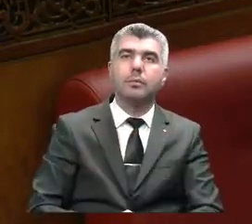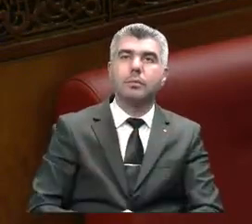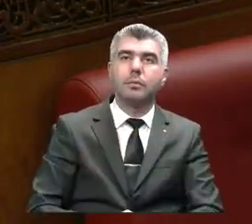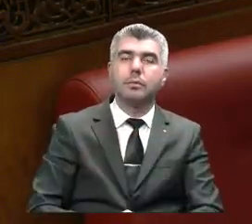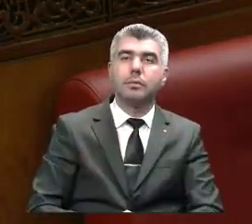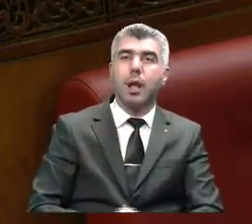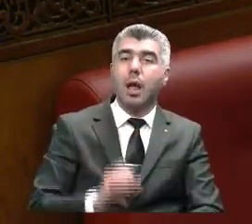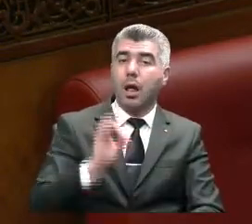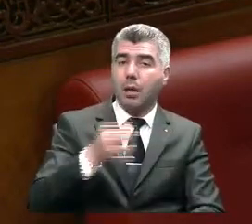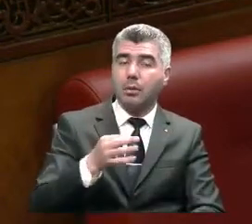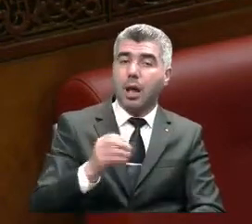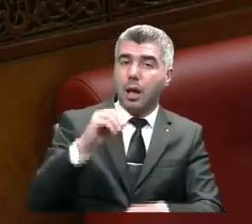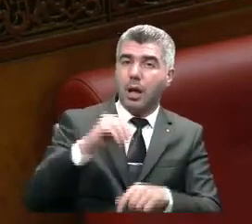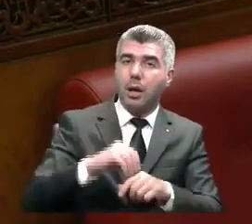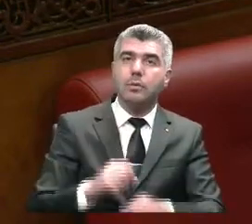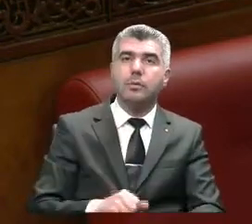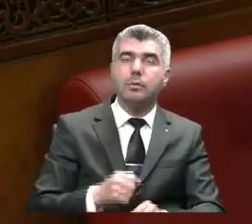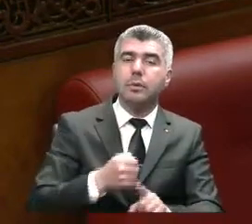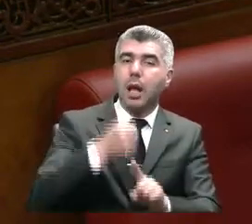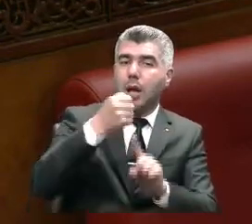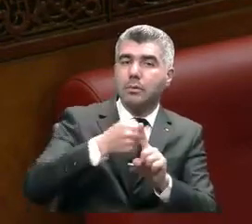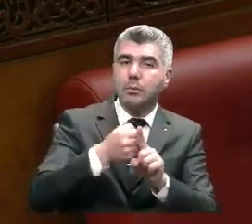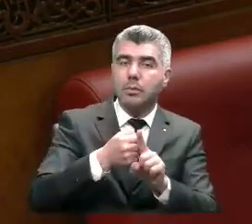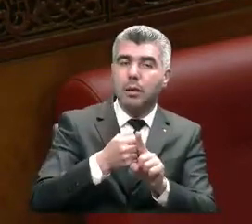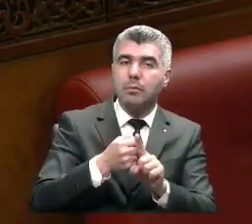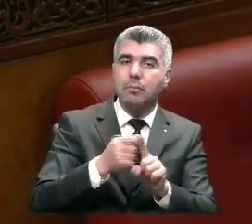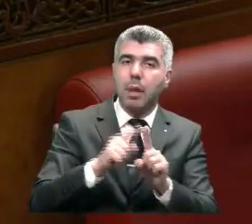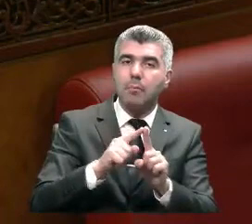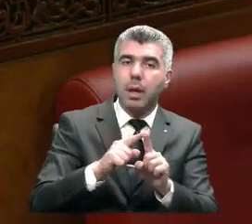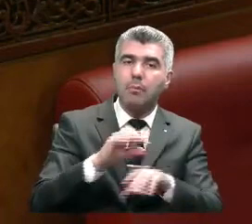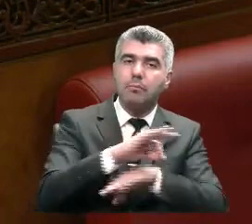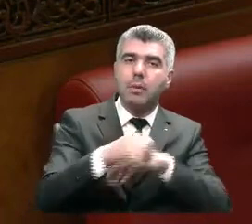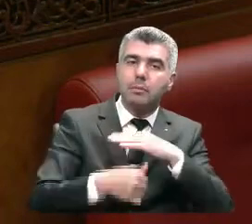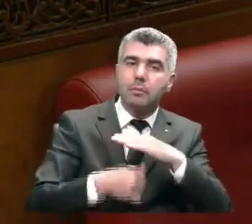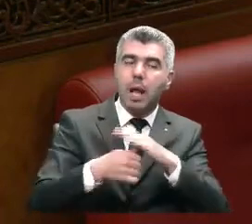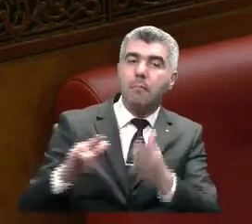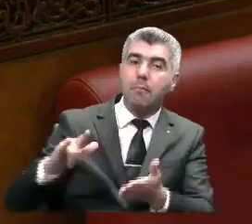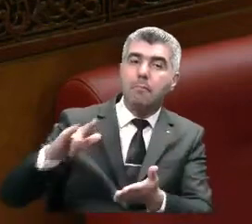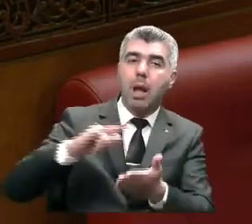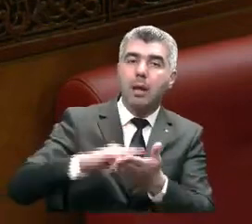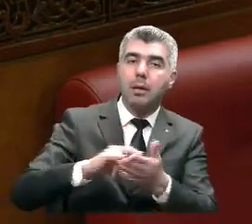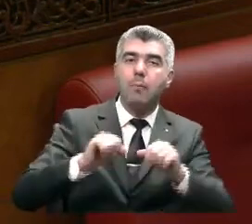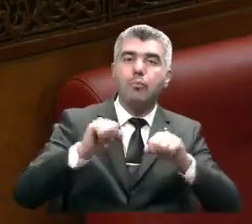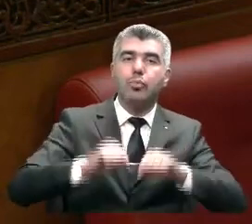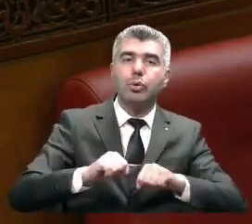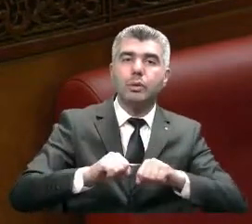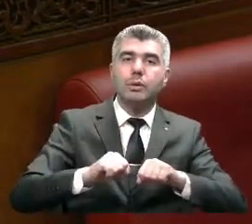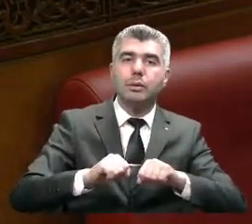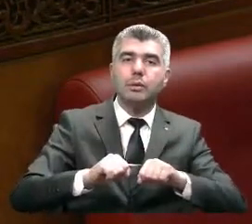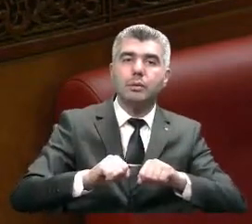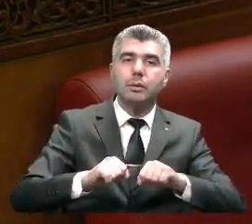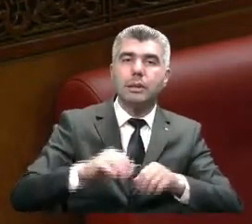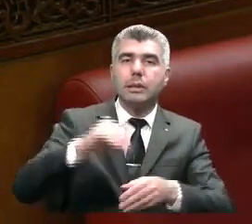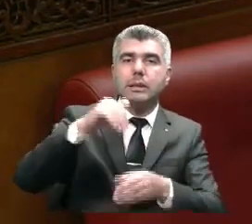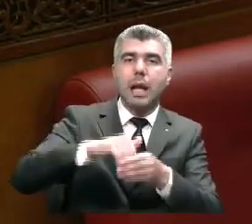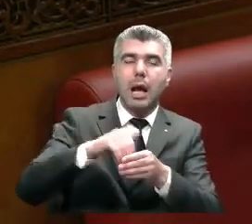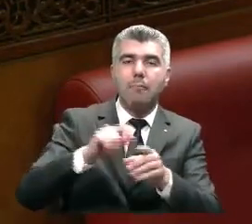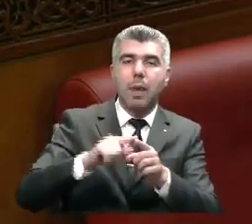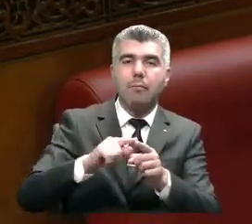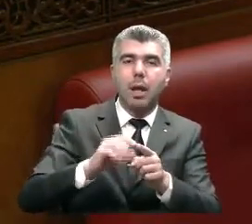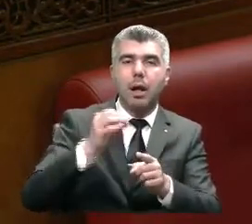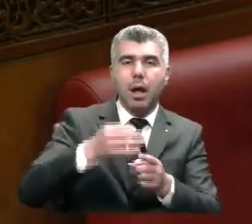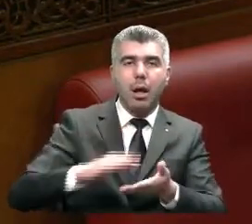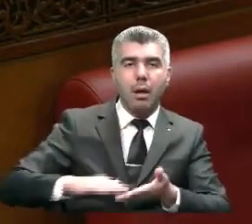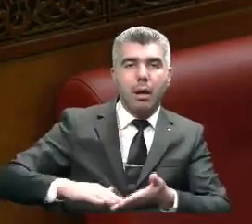مطلوب من جهه اخرى عمل المكتب الوطني للمطارات من جهته مع مجالس الجماعات الترابيه باش يجود خدمات النقل